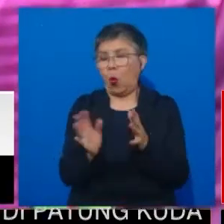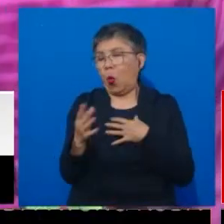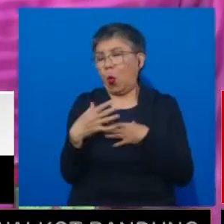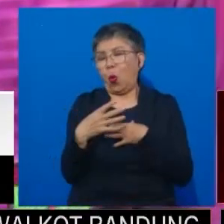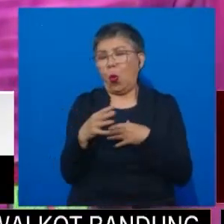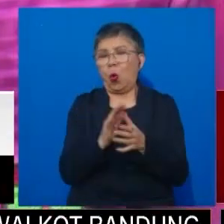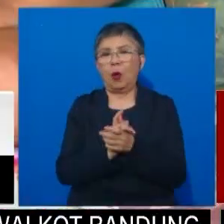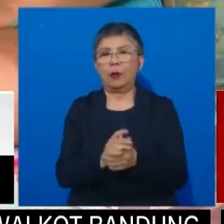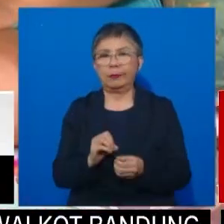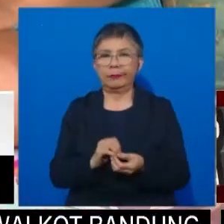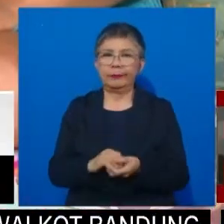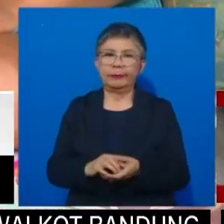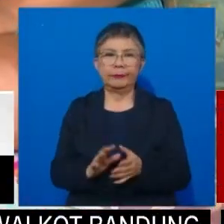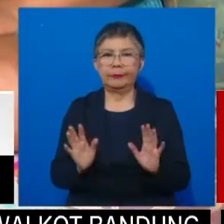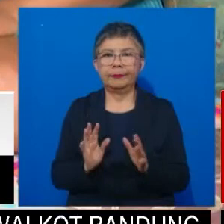berani sembarangan.